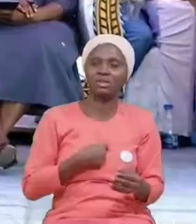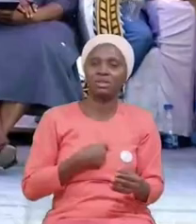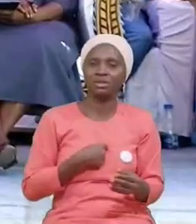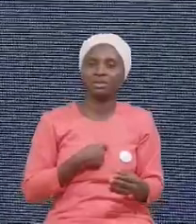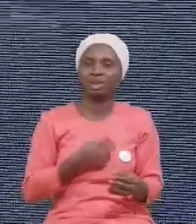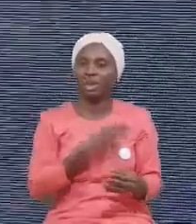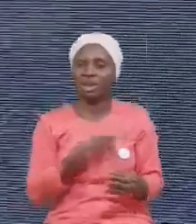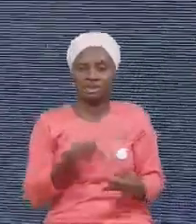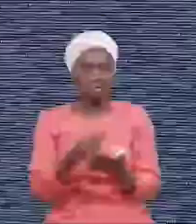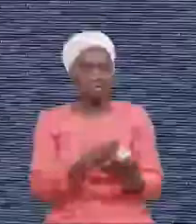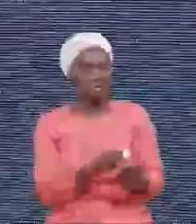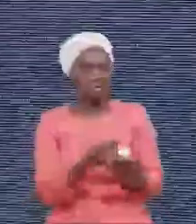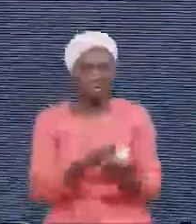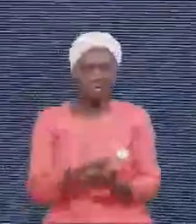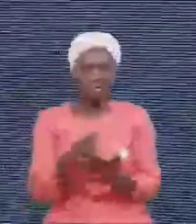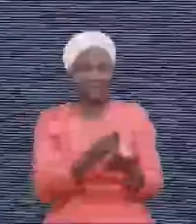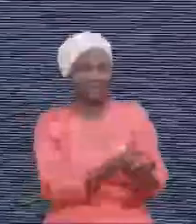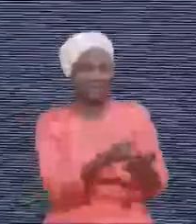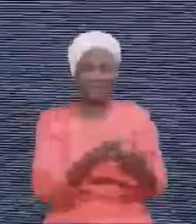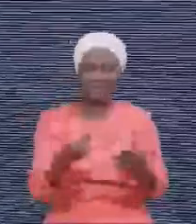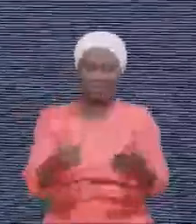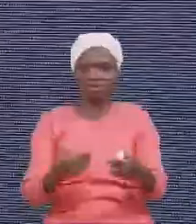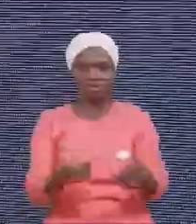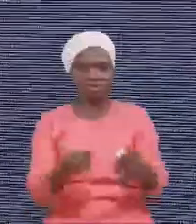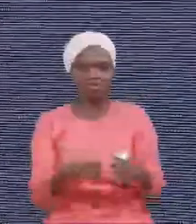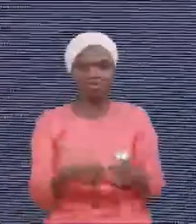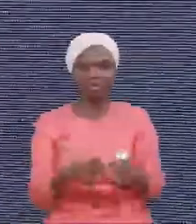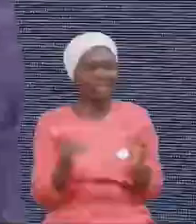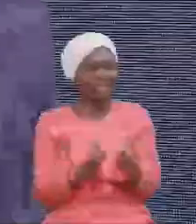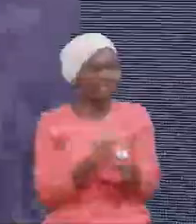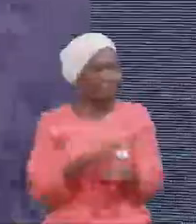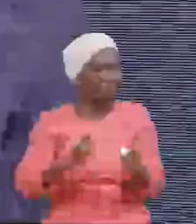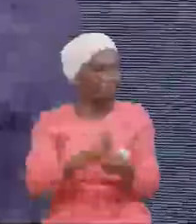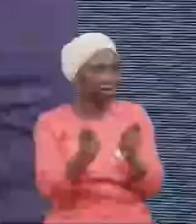Ah, je peux discuter, je peux débattre. Cette vérité ne transforme pas